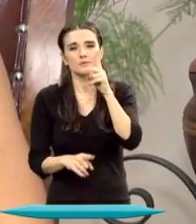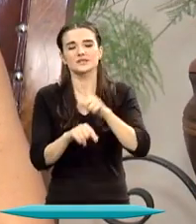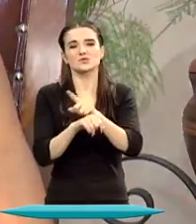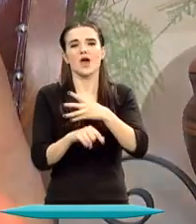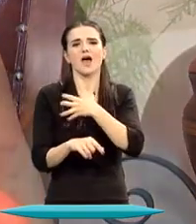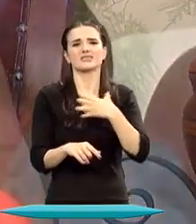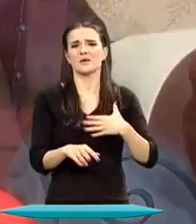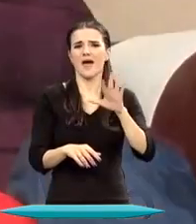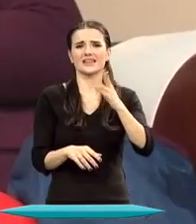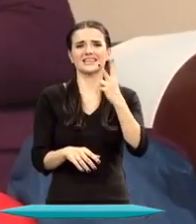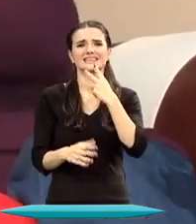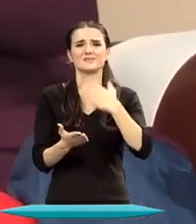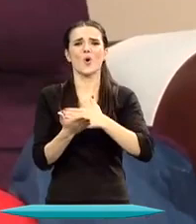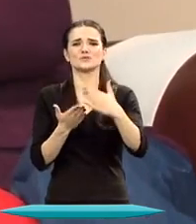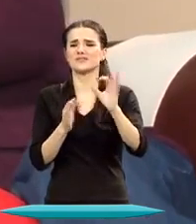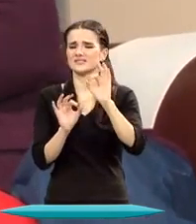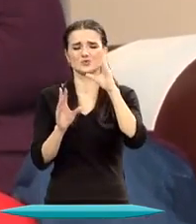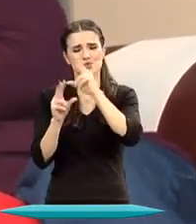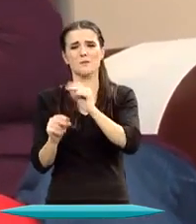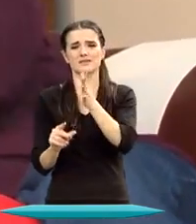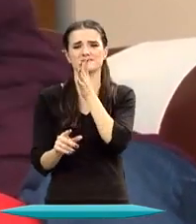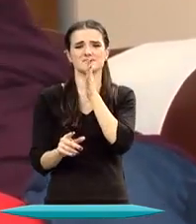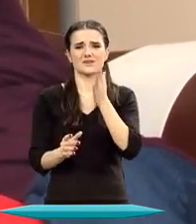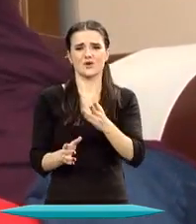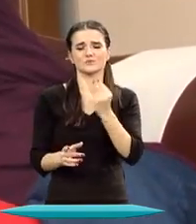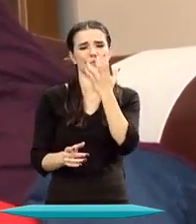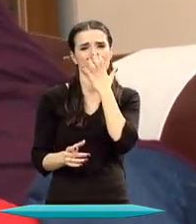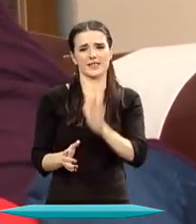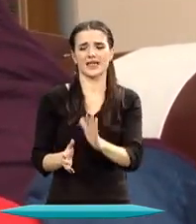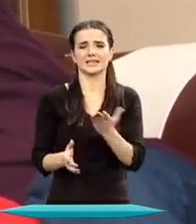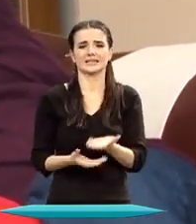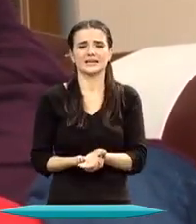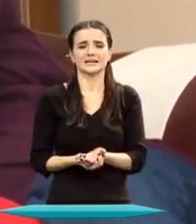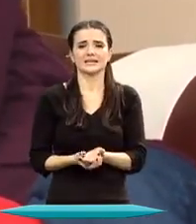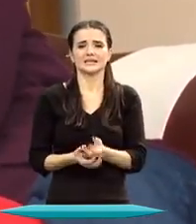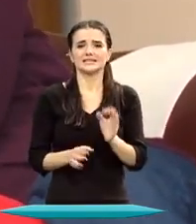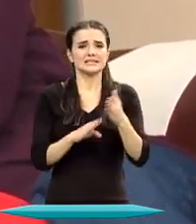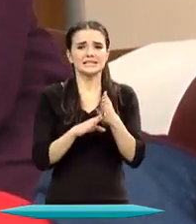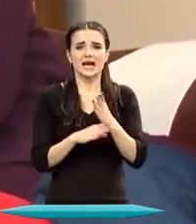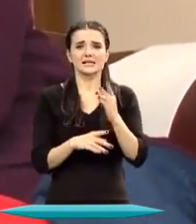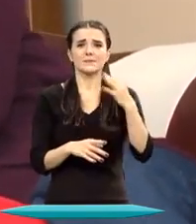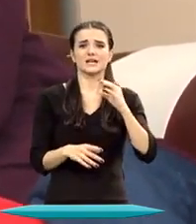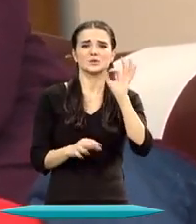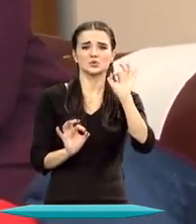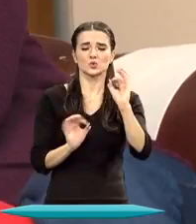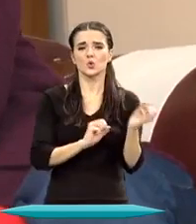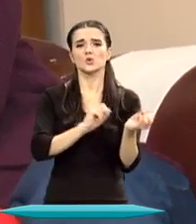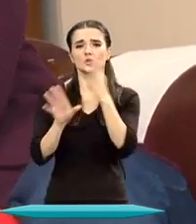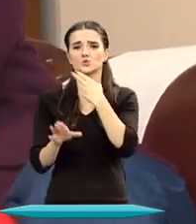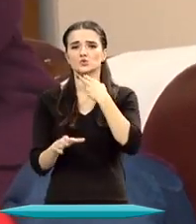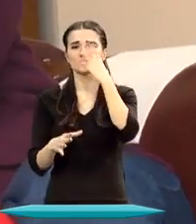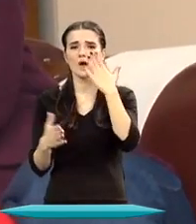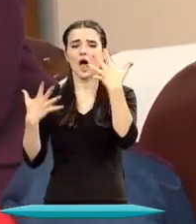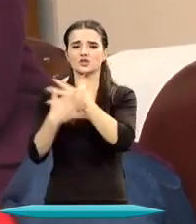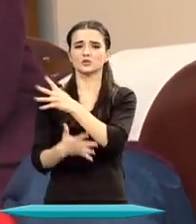bir süreç. Annem herhalde o 2 yıl hiç uyumamıştır. Hiç uyumadan bekledi. Çünkü pazartesi yolluyoruz.